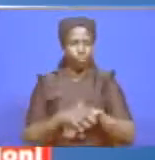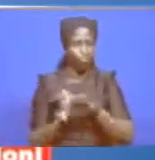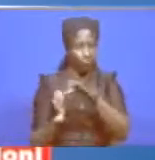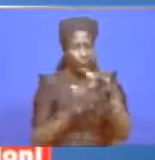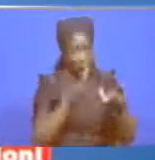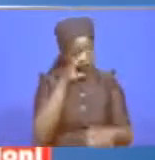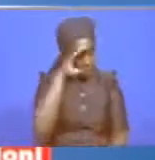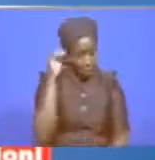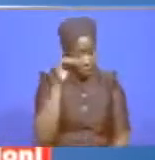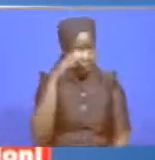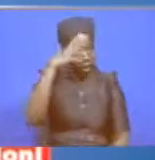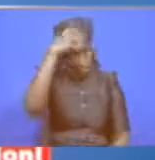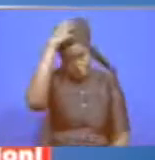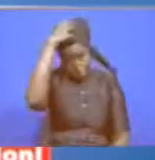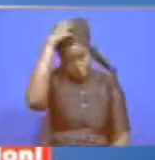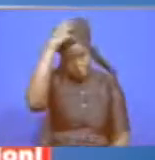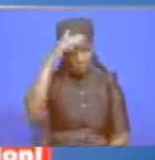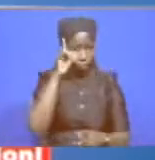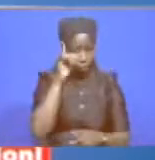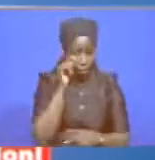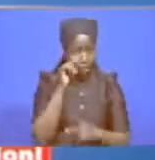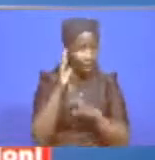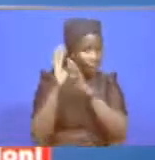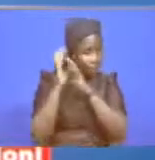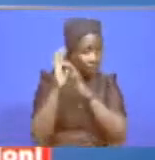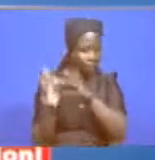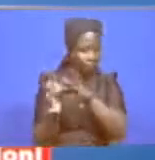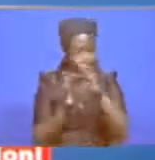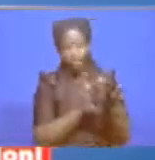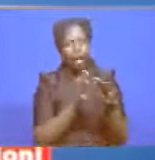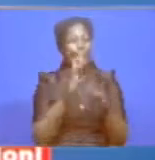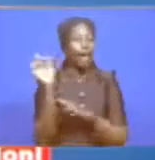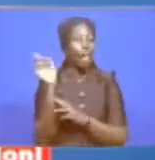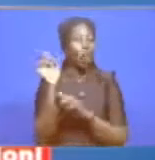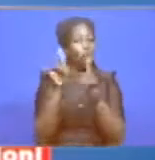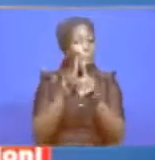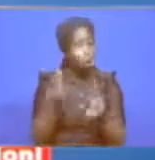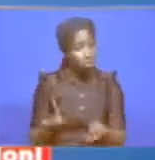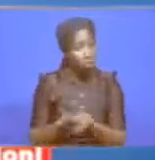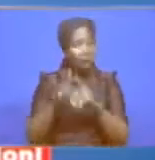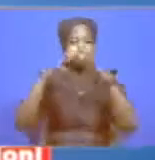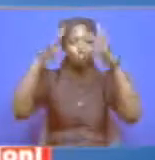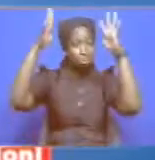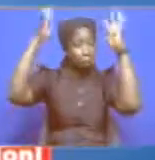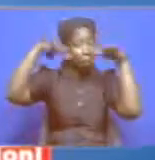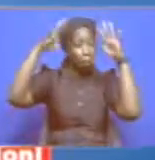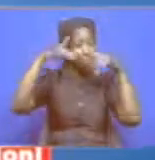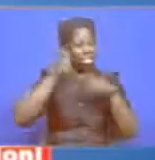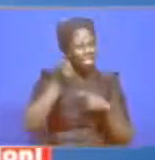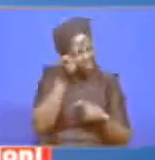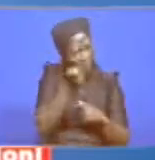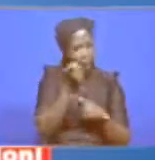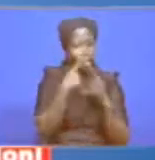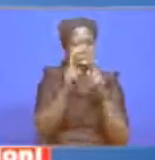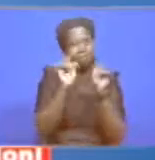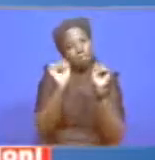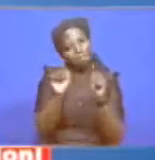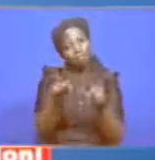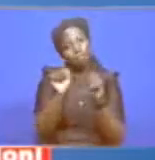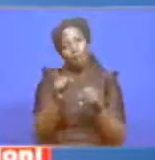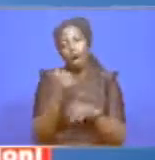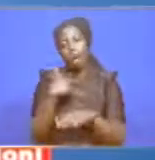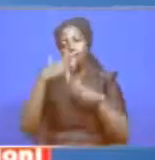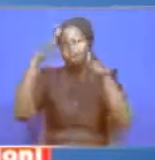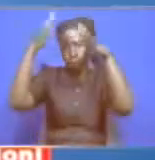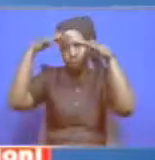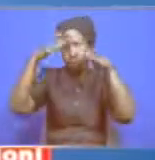sehemu za Mombasa, Lamu, Kilifi vile vile hapa Nairobi, ingawa hali ya mvua ni nadra pia, lakini kuna uwezekano wa mvua katika